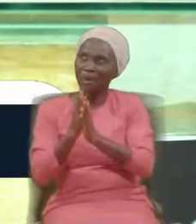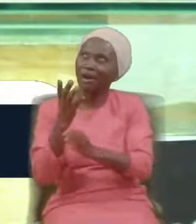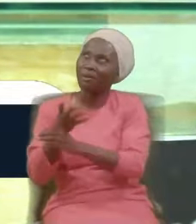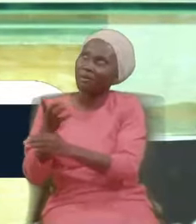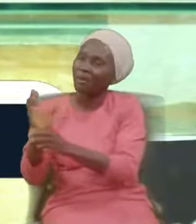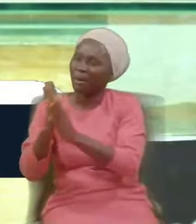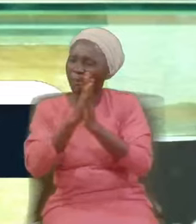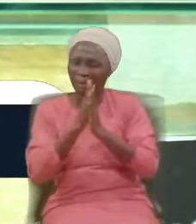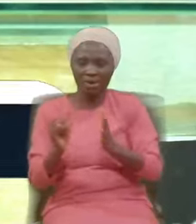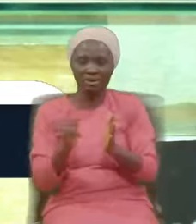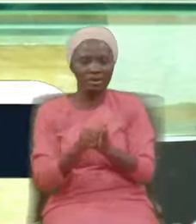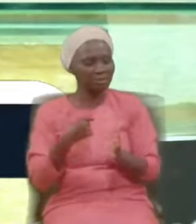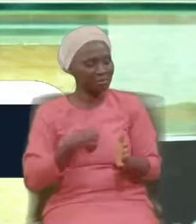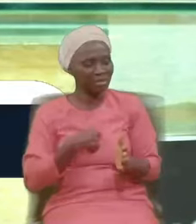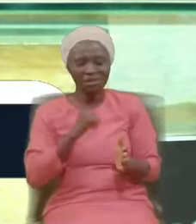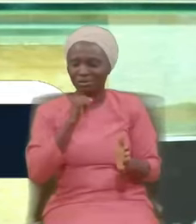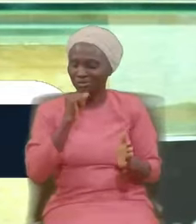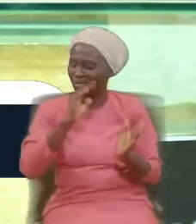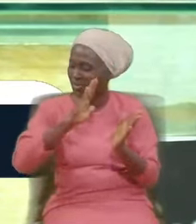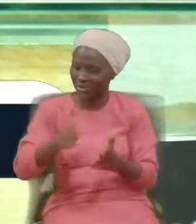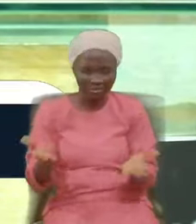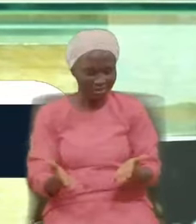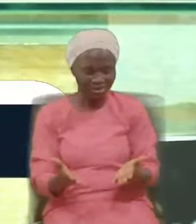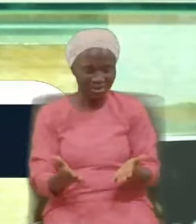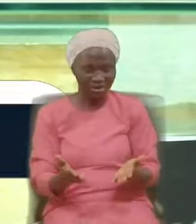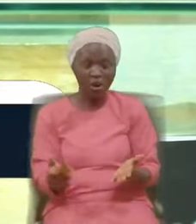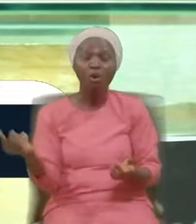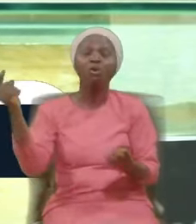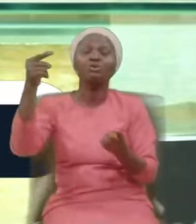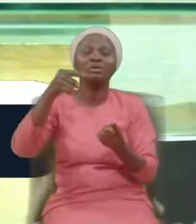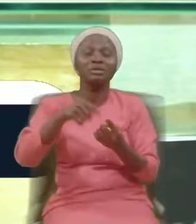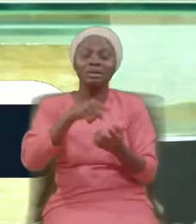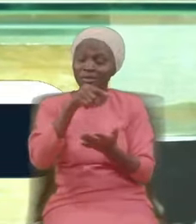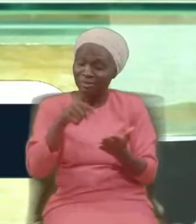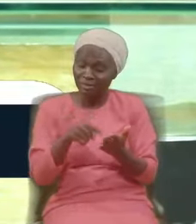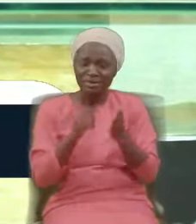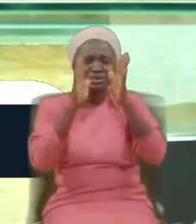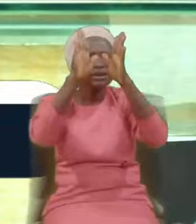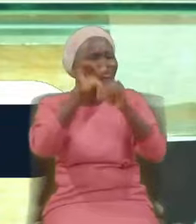celui qui dit, je ne vais pas quitter ici aujourd'hui jusqu'à ce que ce miracle soit